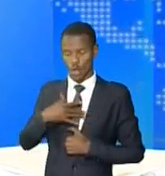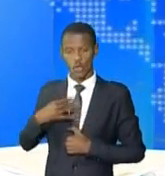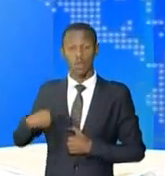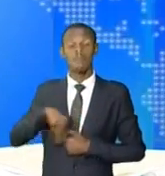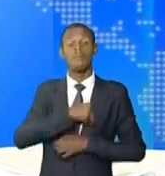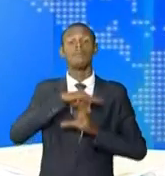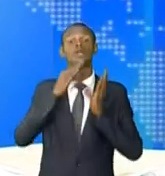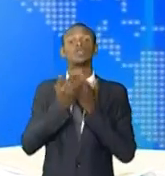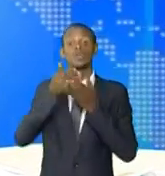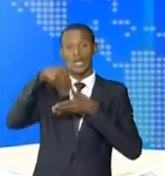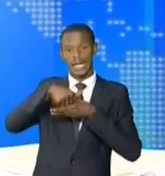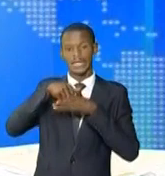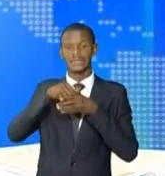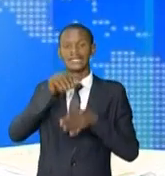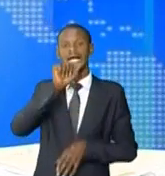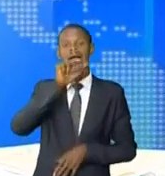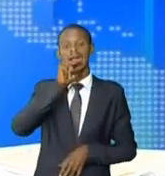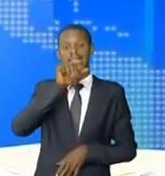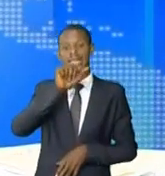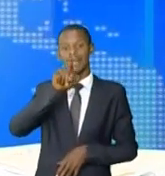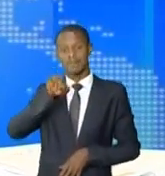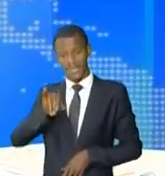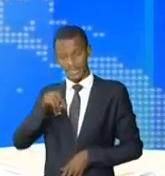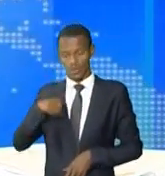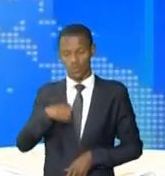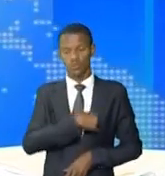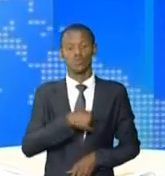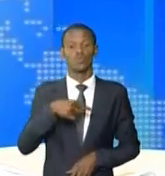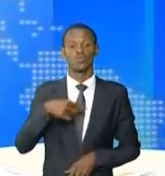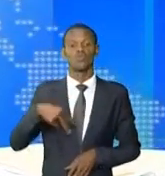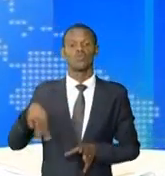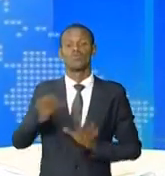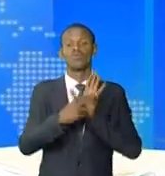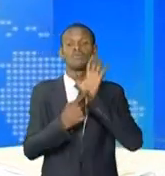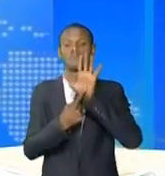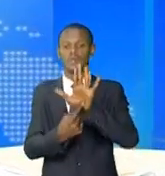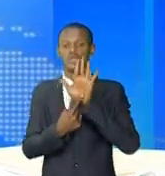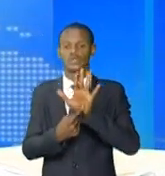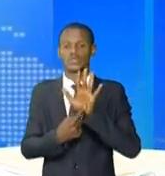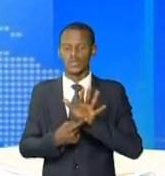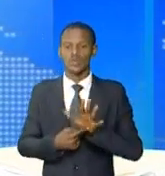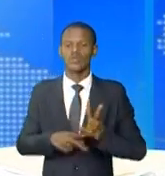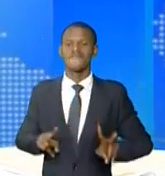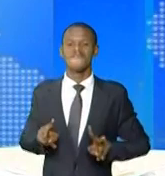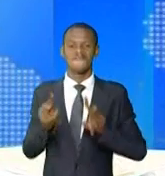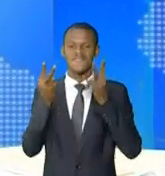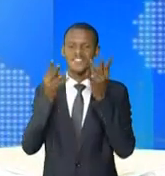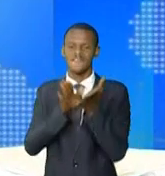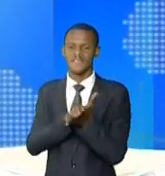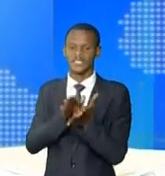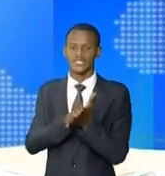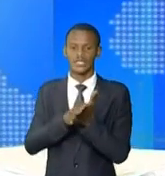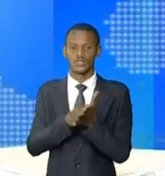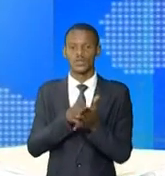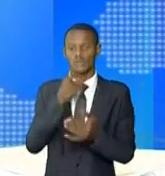investissements, ANAPI en sigle, nous vous présentons nos vives et chaleureuses félicitations pour votre nomination au poste de Premier ministre,